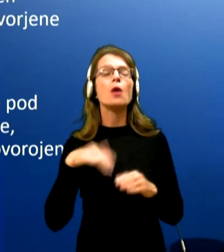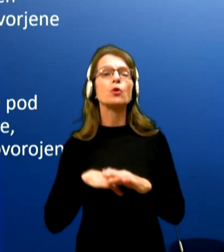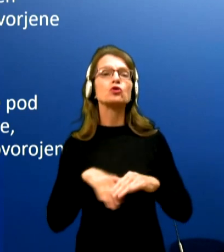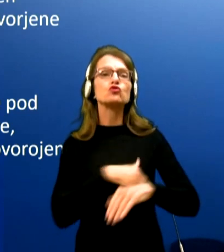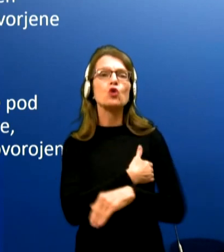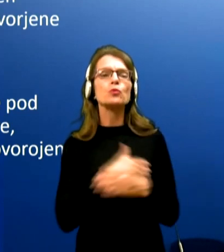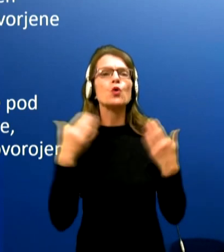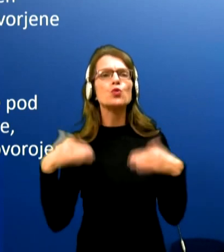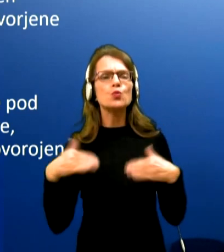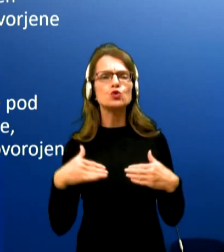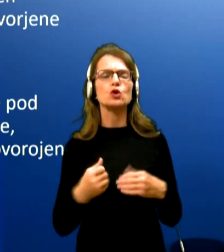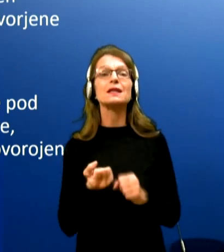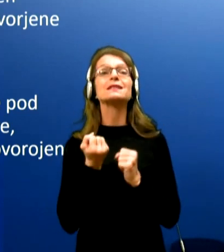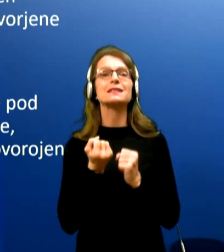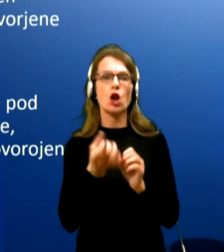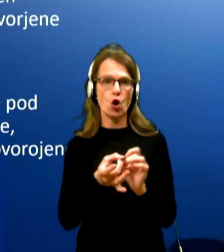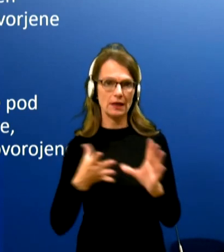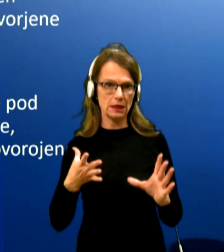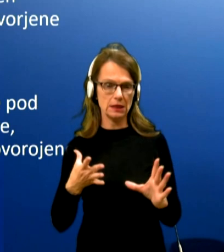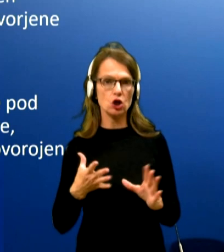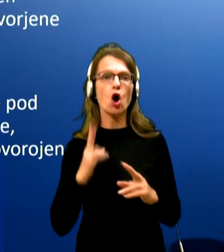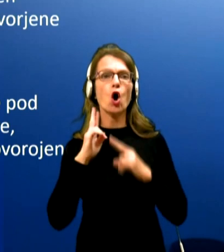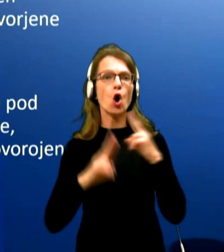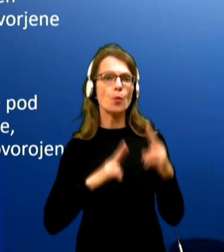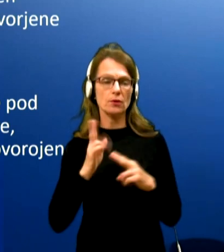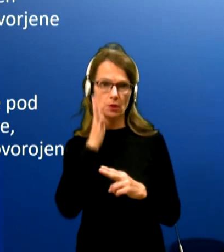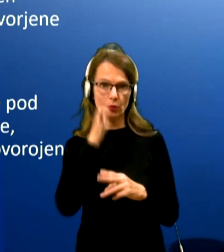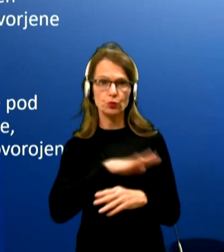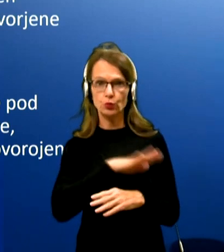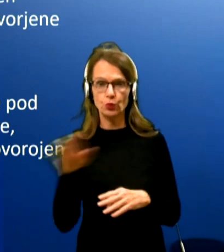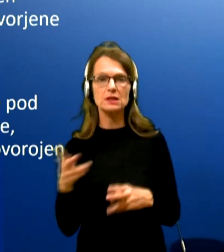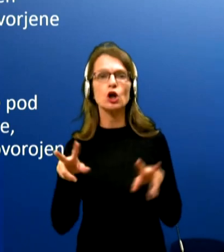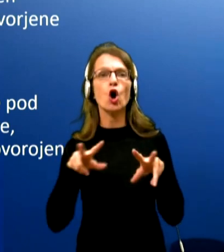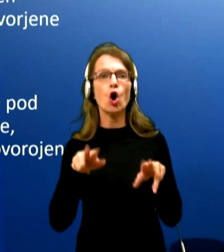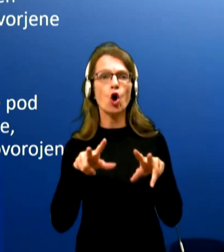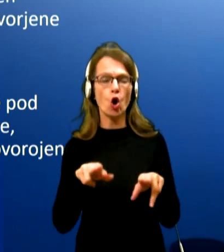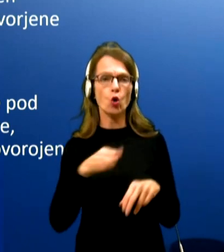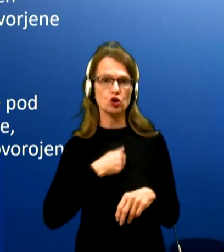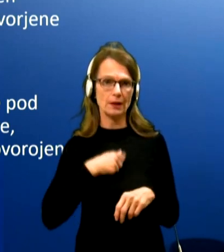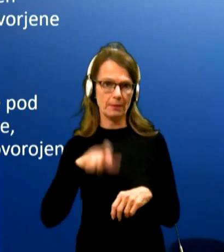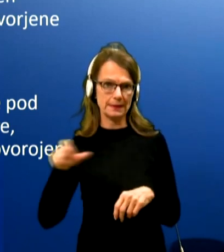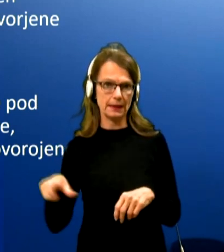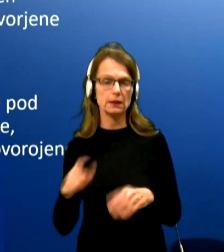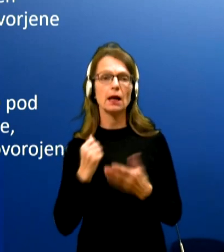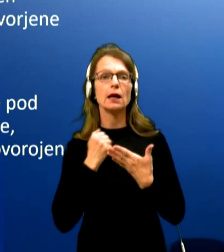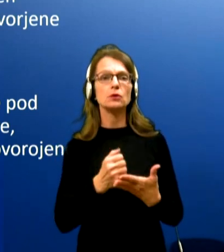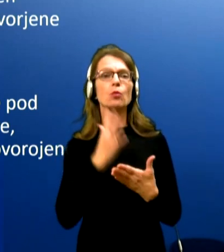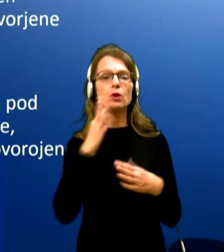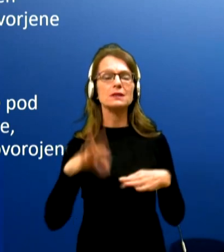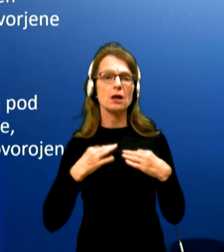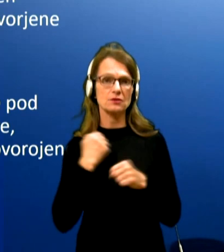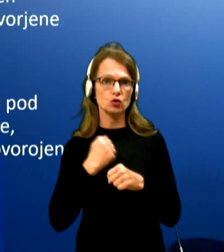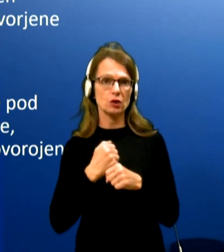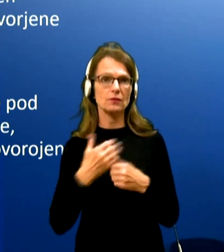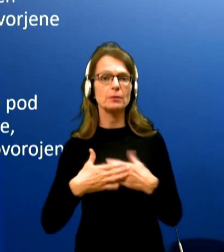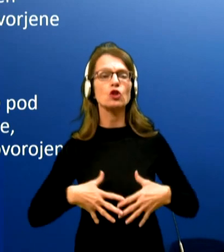nujno, zelo hitro, obravnavani bodo vsi onkološki pacijenti, zagotovljene bodo zdravstvene